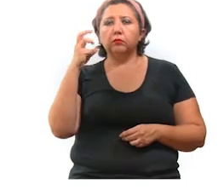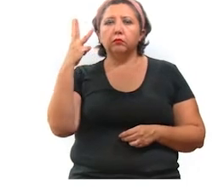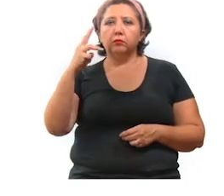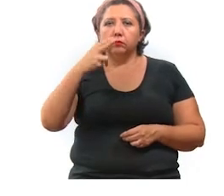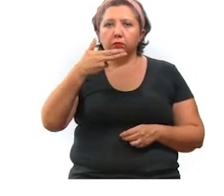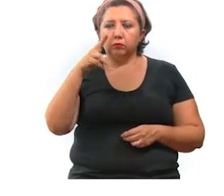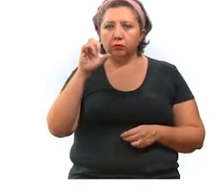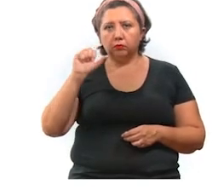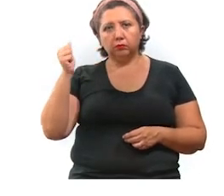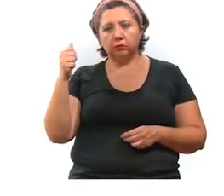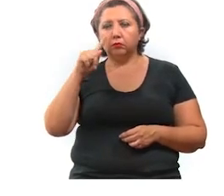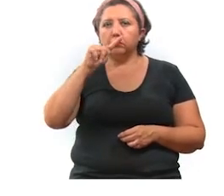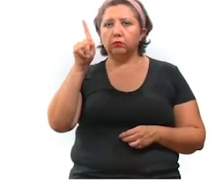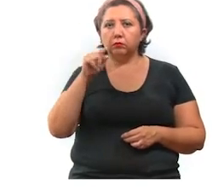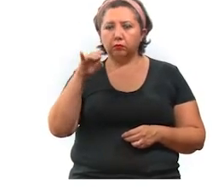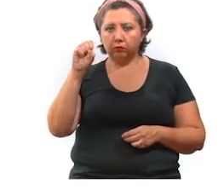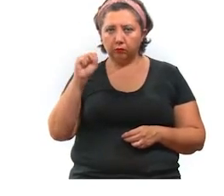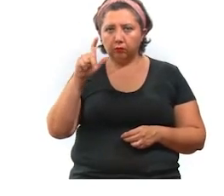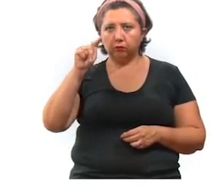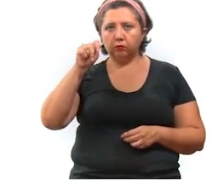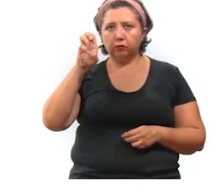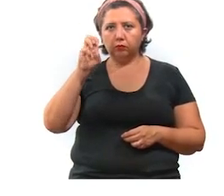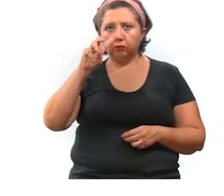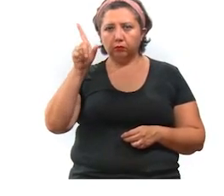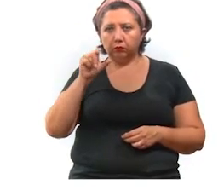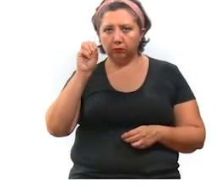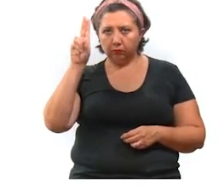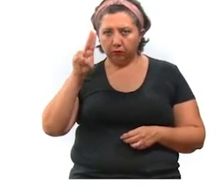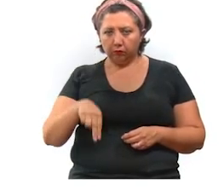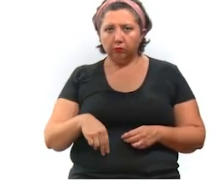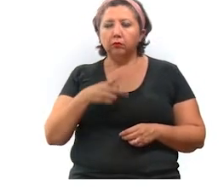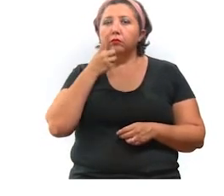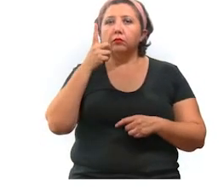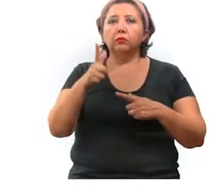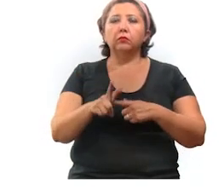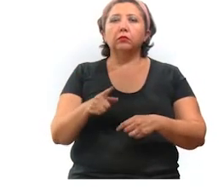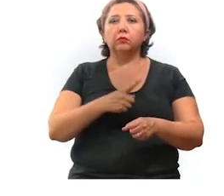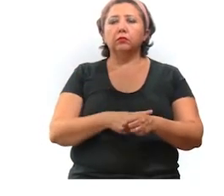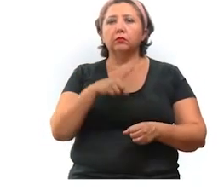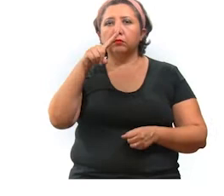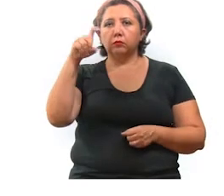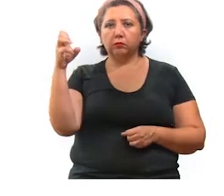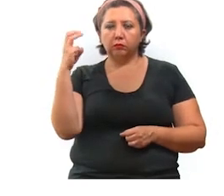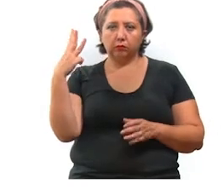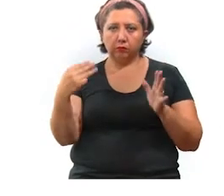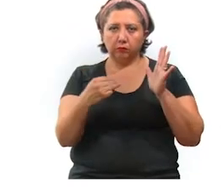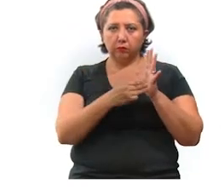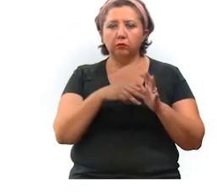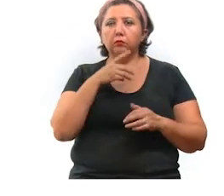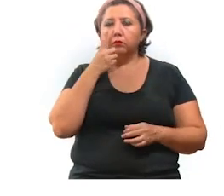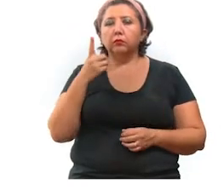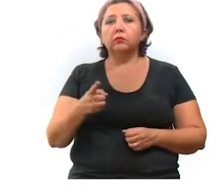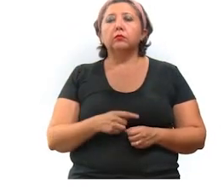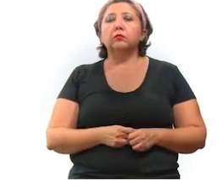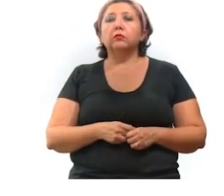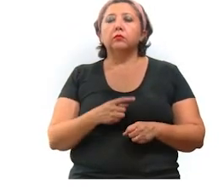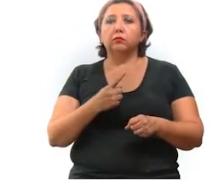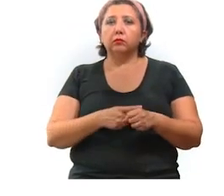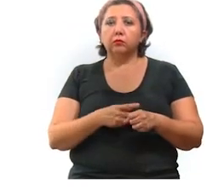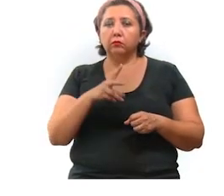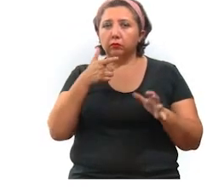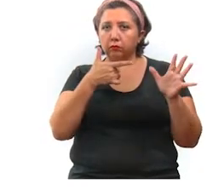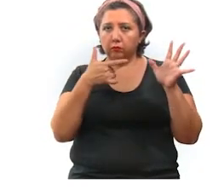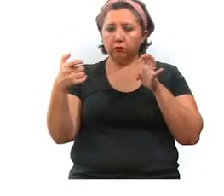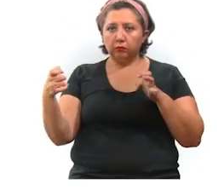icil 13 tak 88 hauget, icilu kohanilove, tiankachi diabetes, nakanilu presiono, yetel kohanil turriñono, 6 juntulule